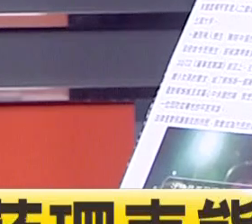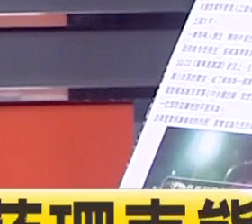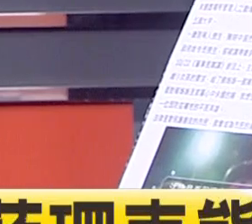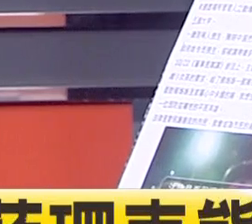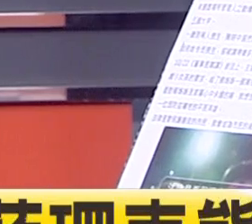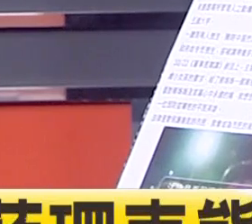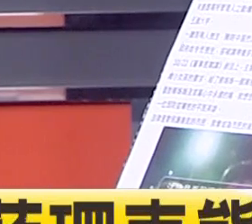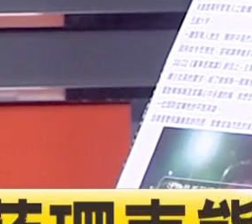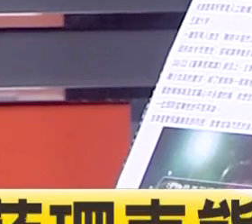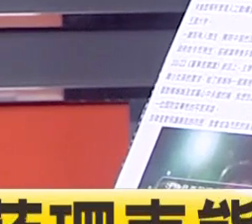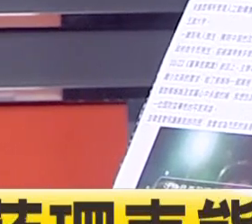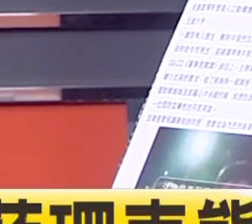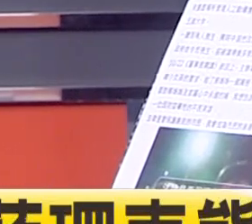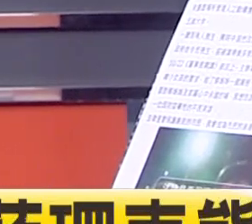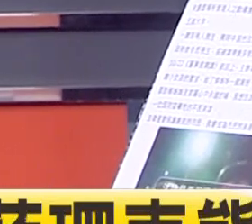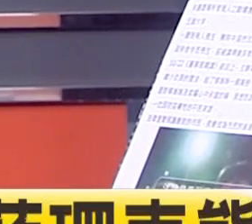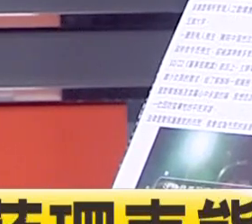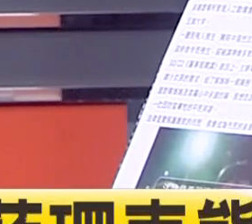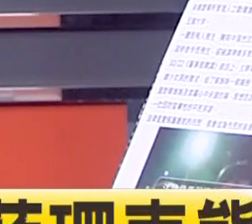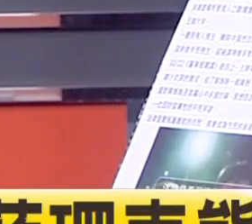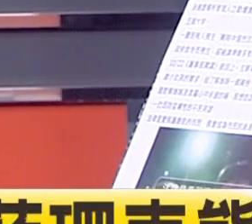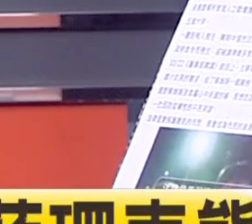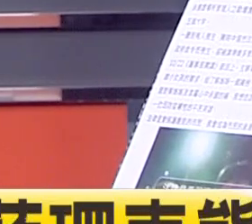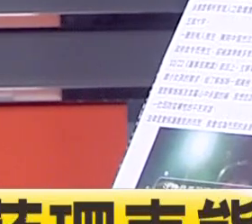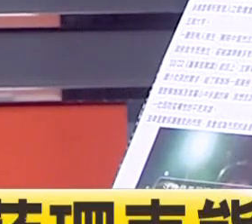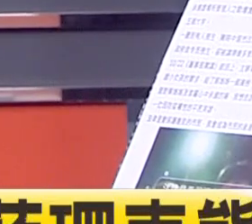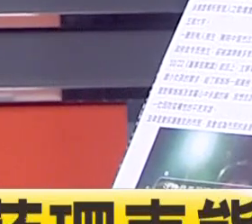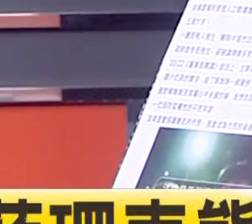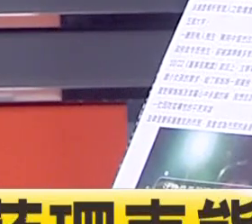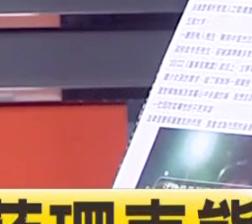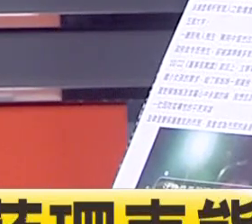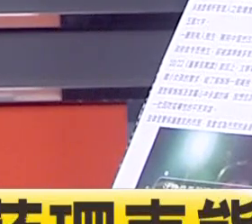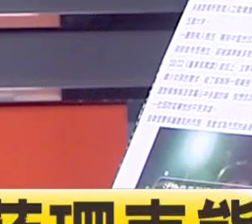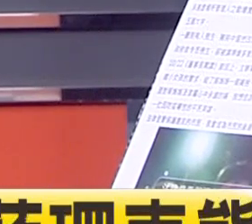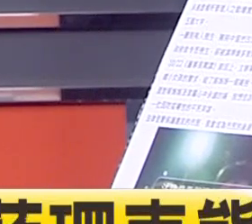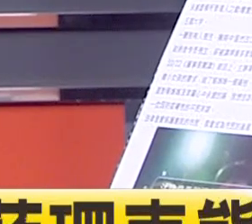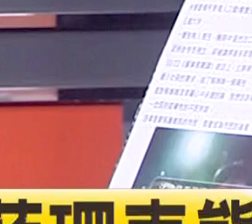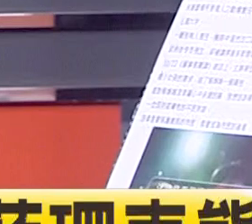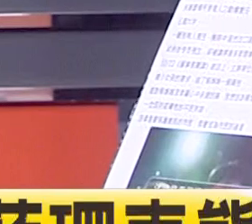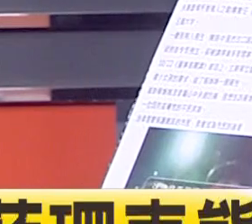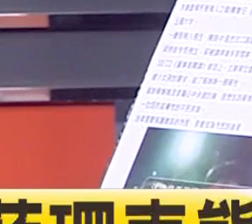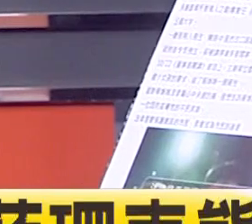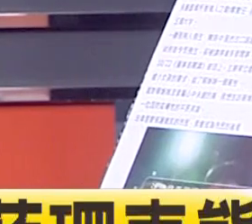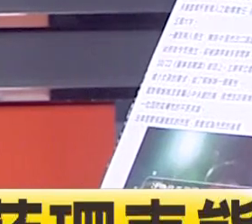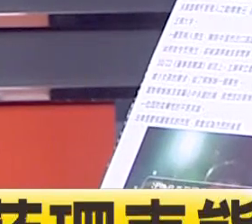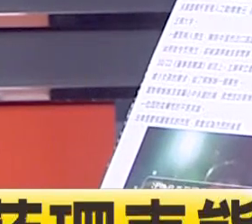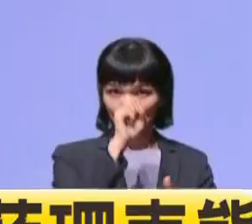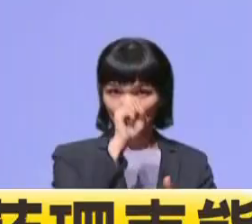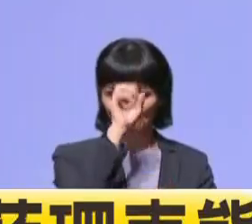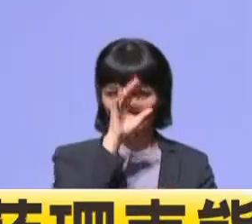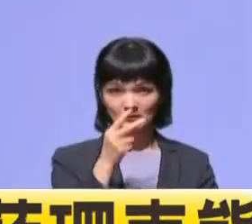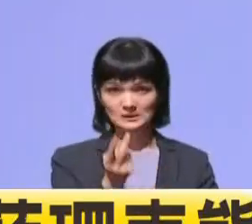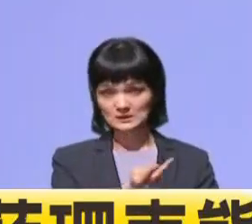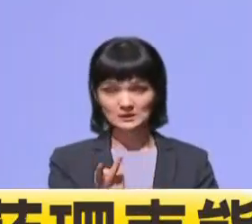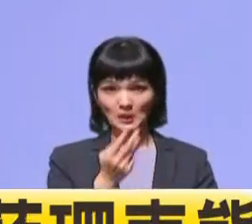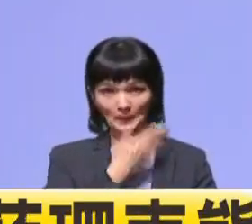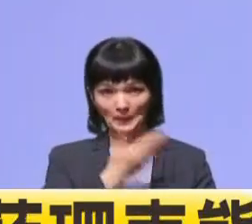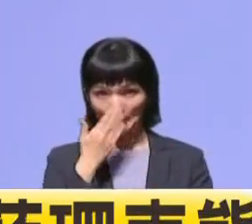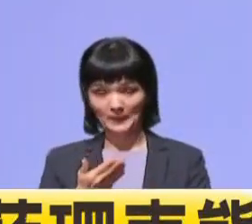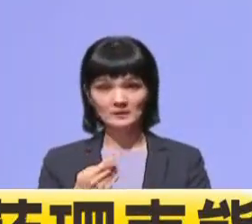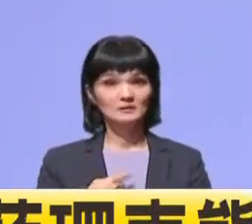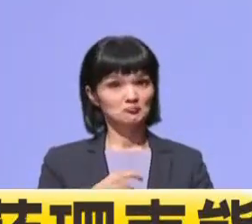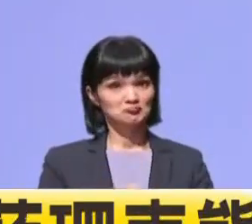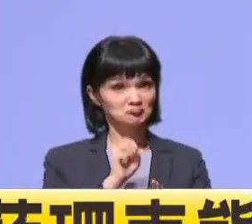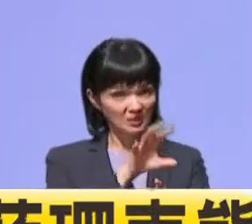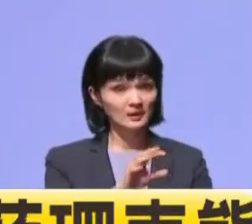摕新竹换台北，就马上甲黄珊珊这个讲法，敢有一挂意见咧？咱来看伊的新闻画面。 新竹换台